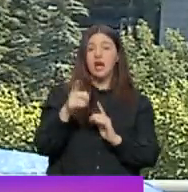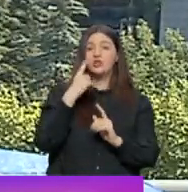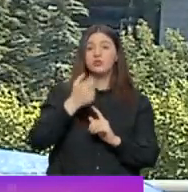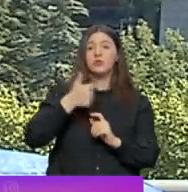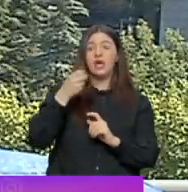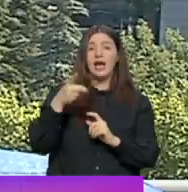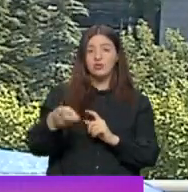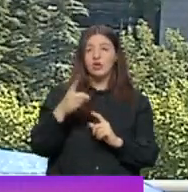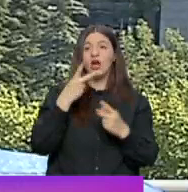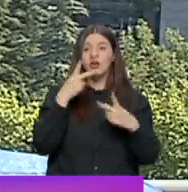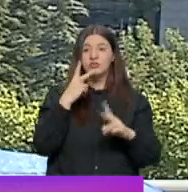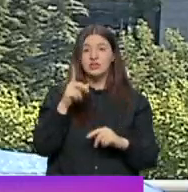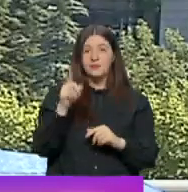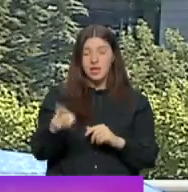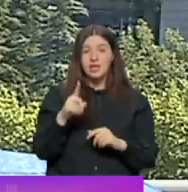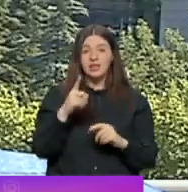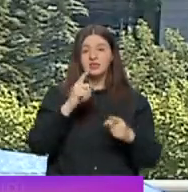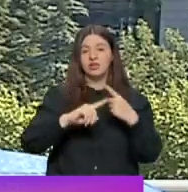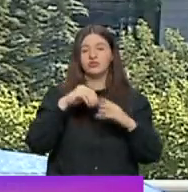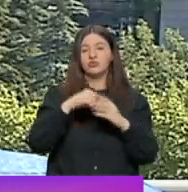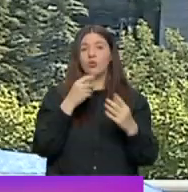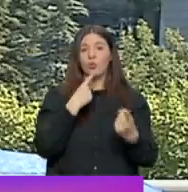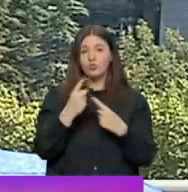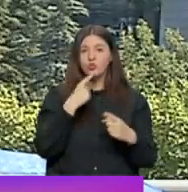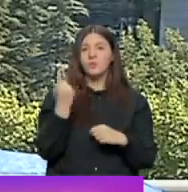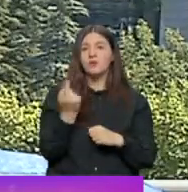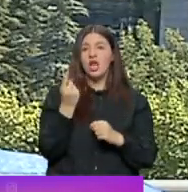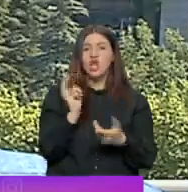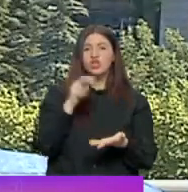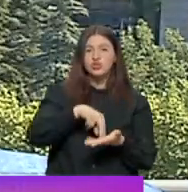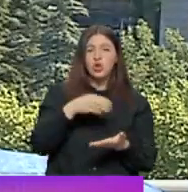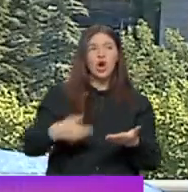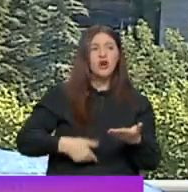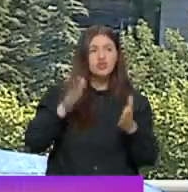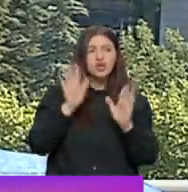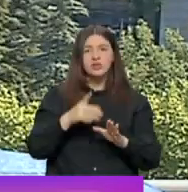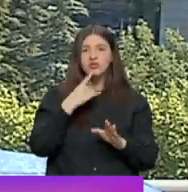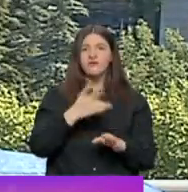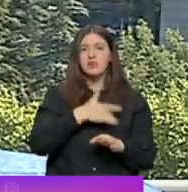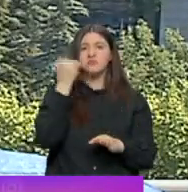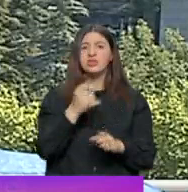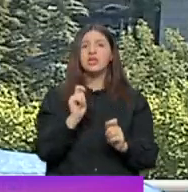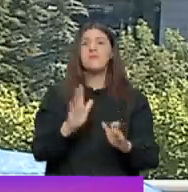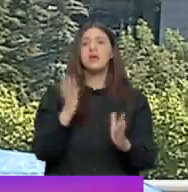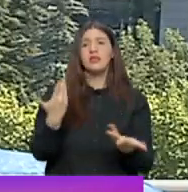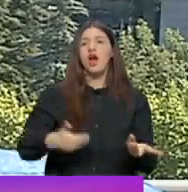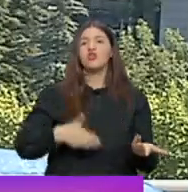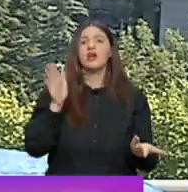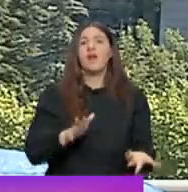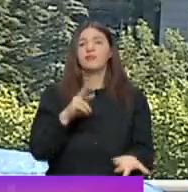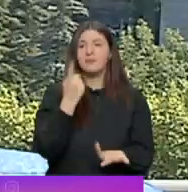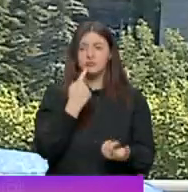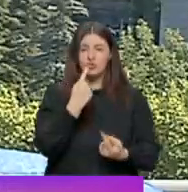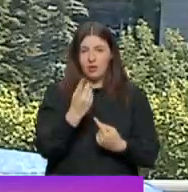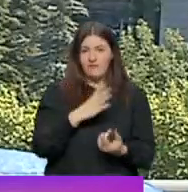Erdoğan'ın açıklamaları siyasette çok konuşulmuştu. Birileri çıkıyor, aç kaldık diyor, vicdansızlık yapmayın, ne aç kalması gibi